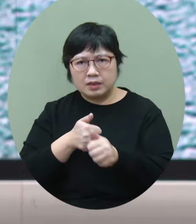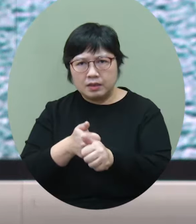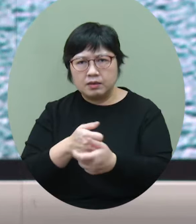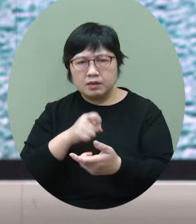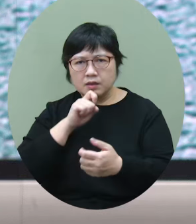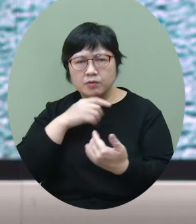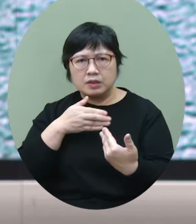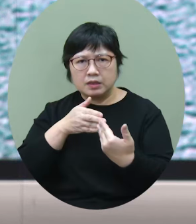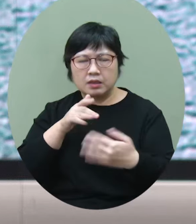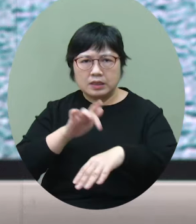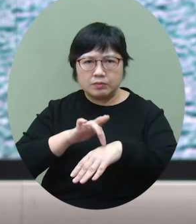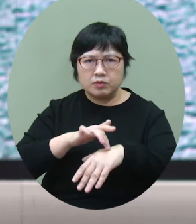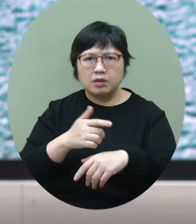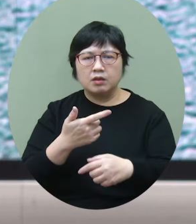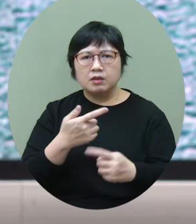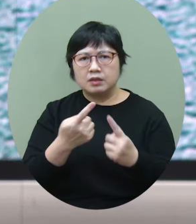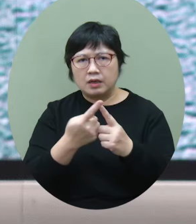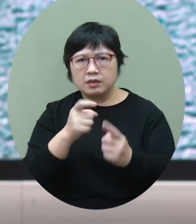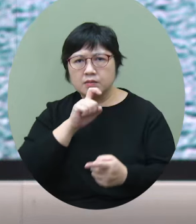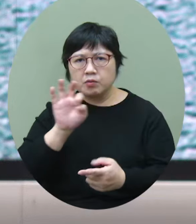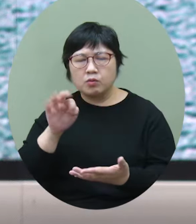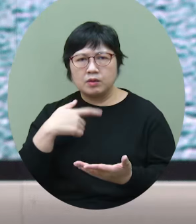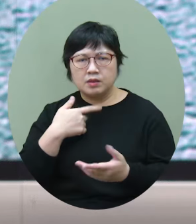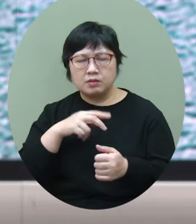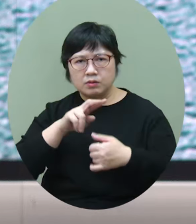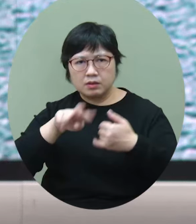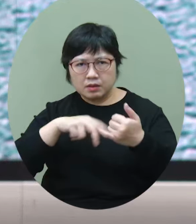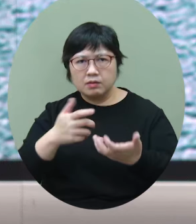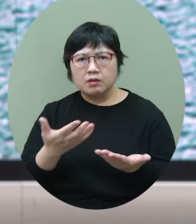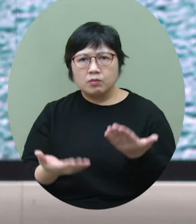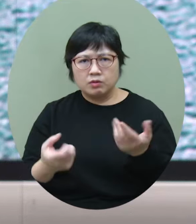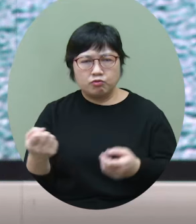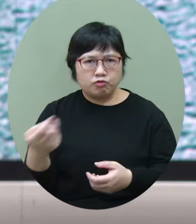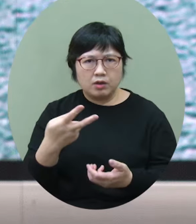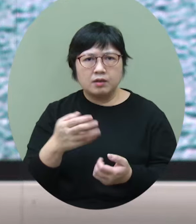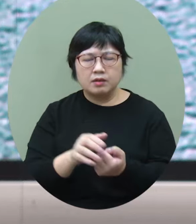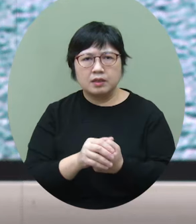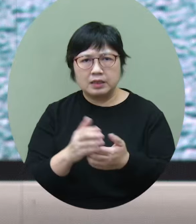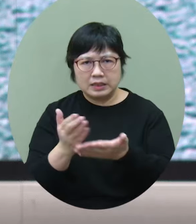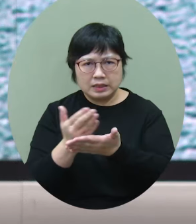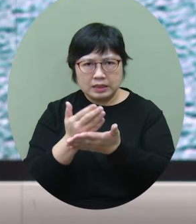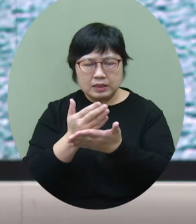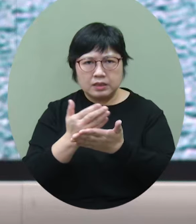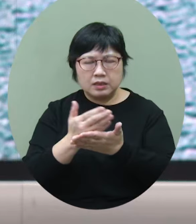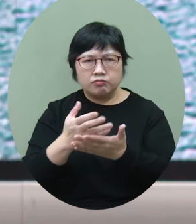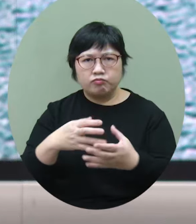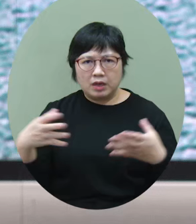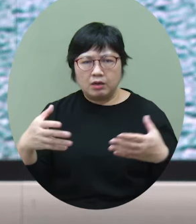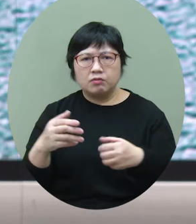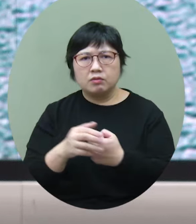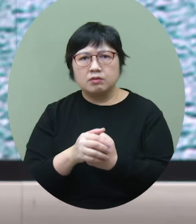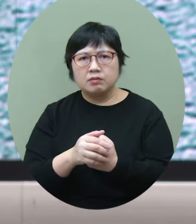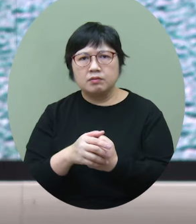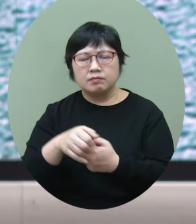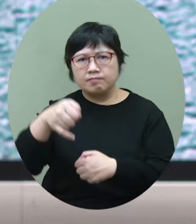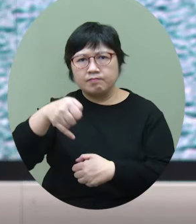要接受檢疫啊，各樣或者係做啲比較大型嘅測試咯嚇。 下一